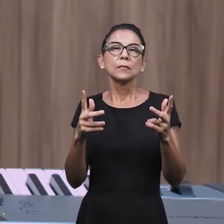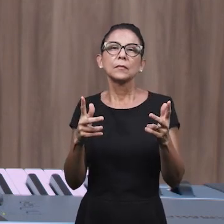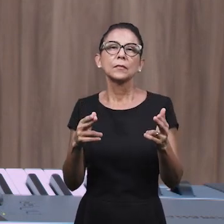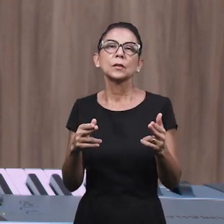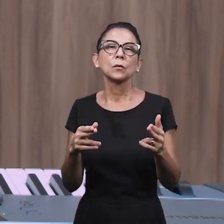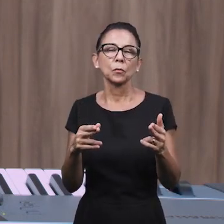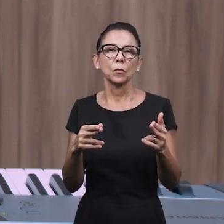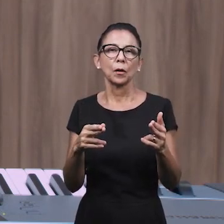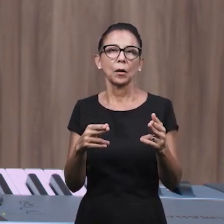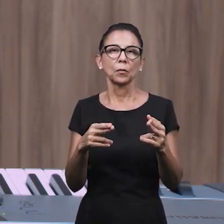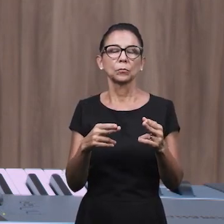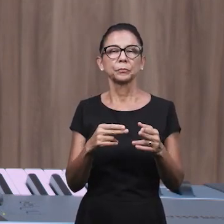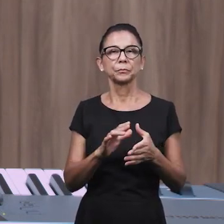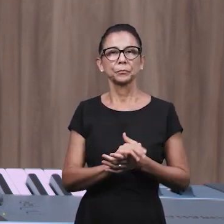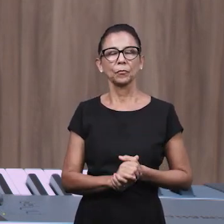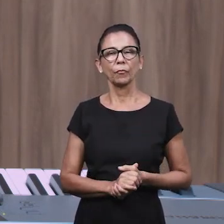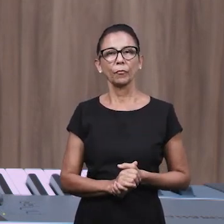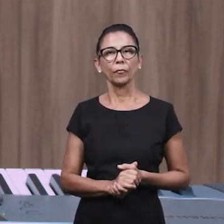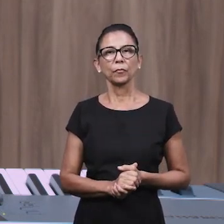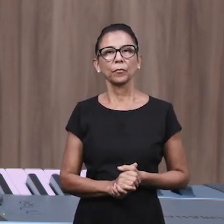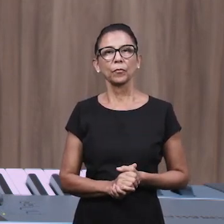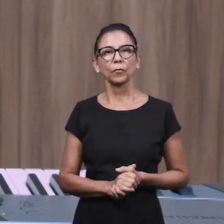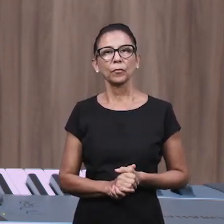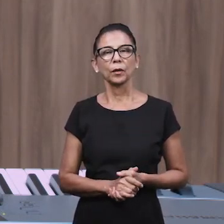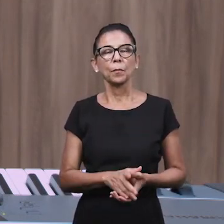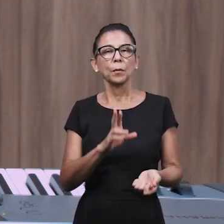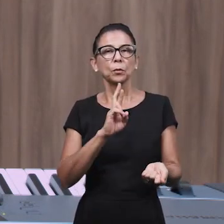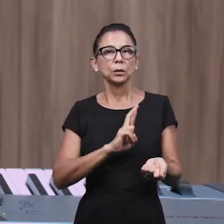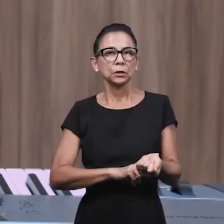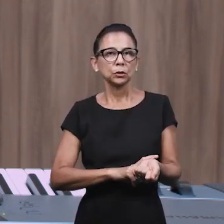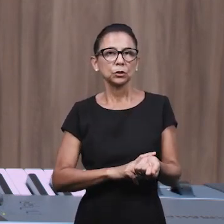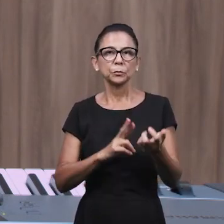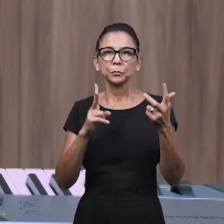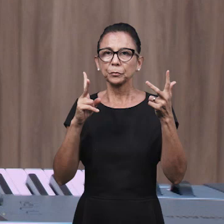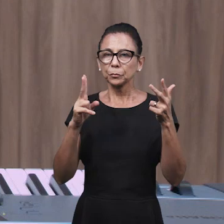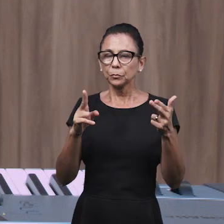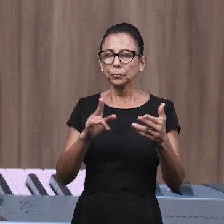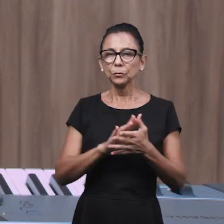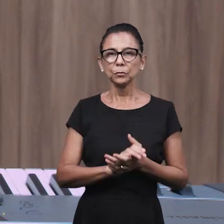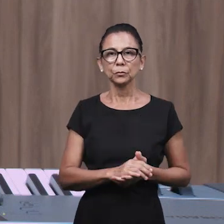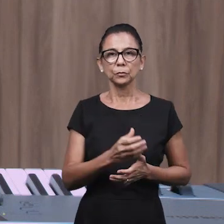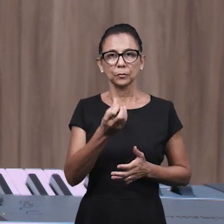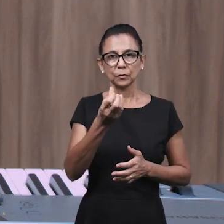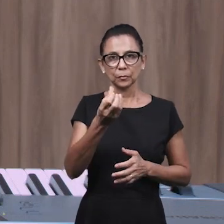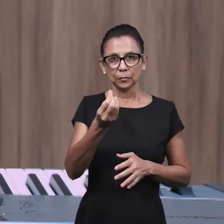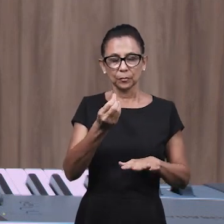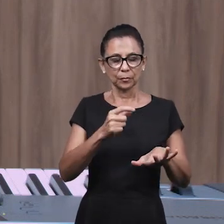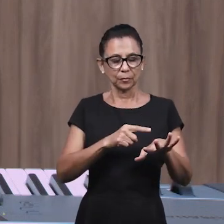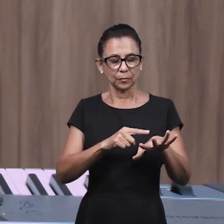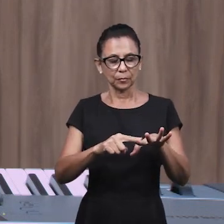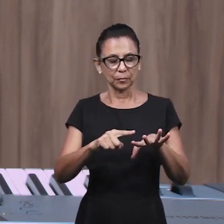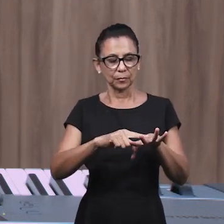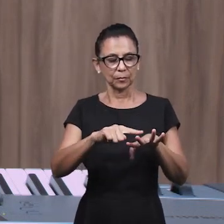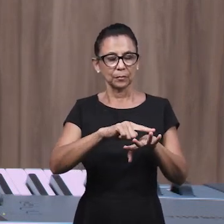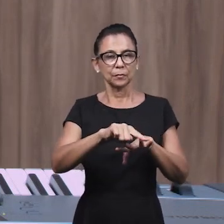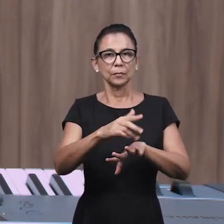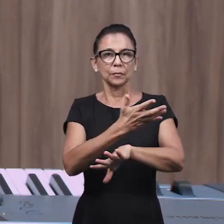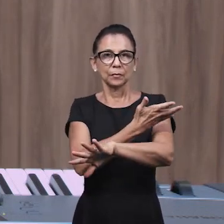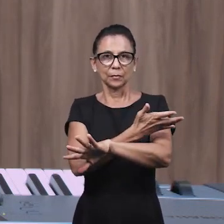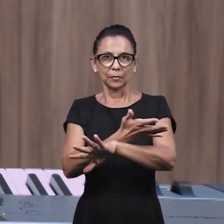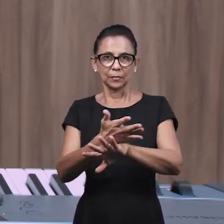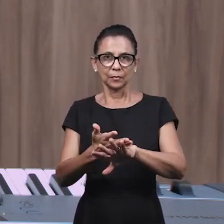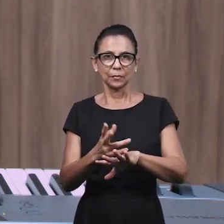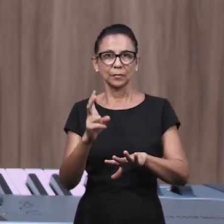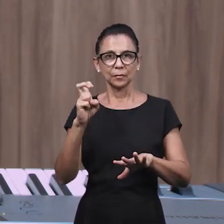C'est la même tonalité de la louange, ta parole est la sémence. C'est la tonalité du sol majeur. Nous avons six